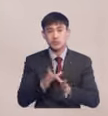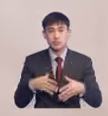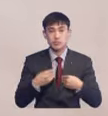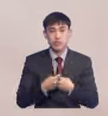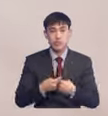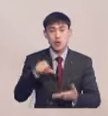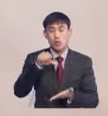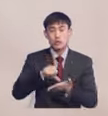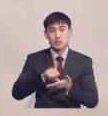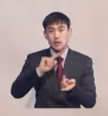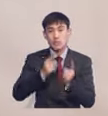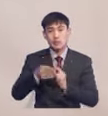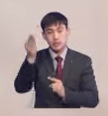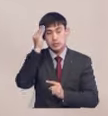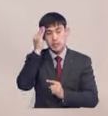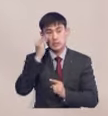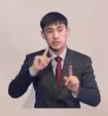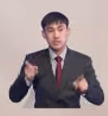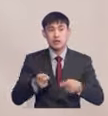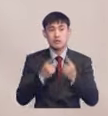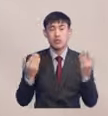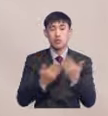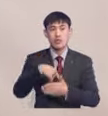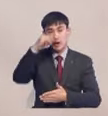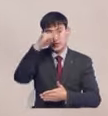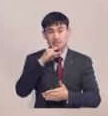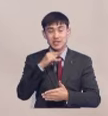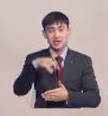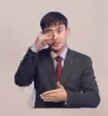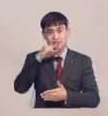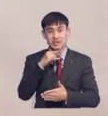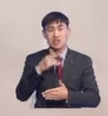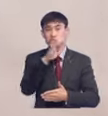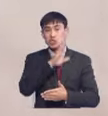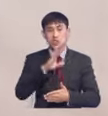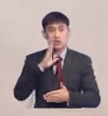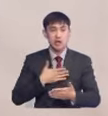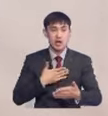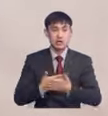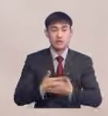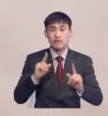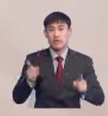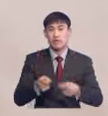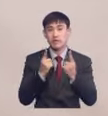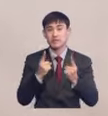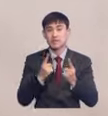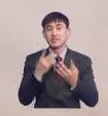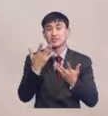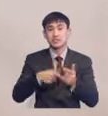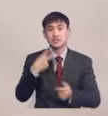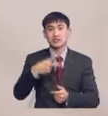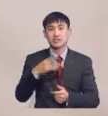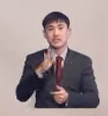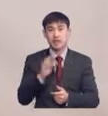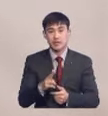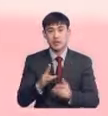того, участники обменялись мнениями. Становление современной казахской или казахстанской женщины активно стало формироваться уже с середины 20